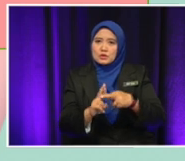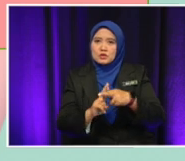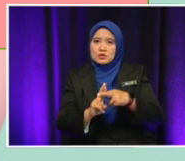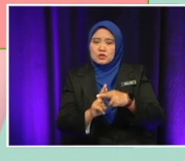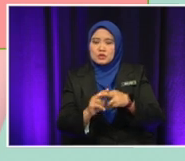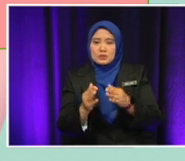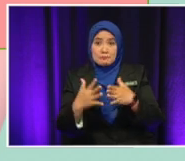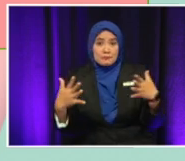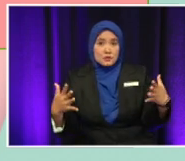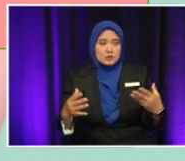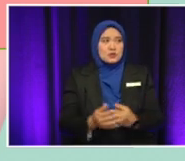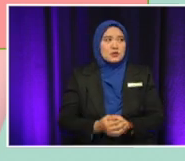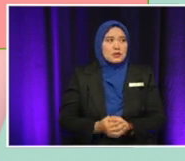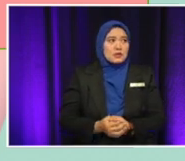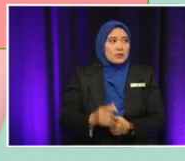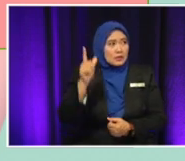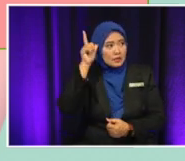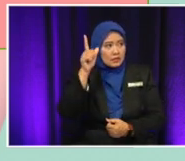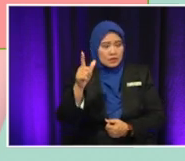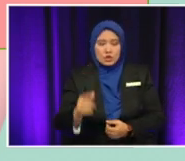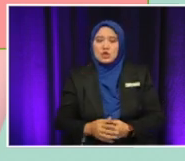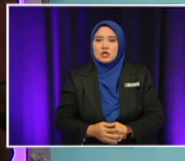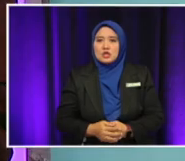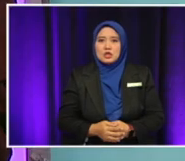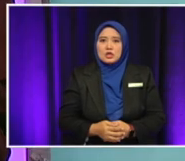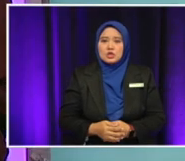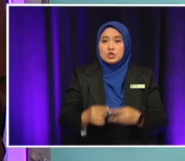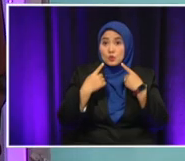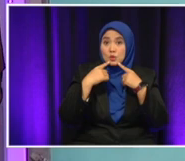jadi jawabannya kamu tuh udah diberikan PDF